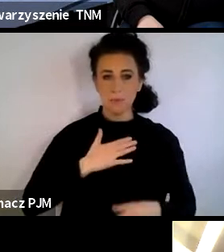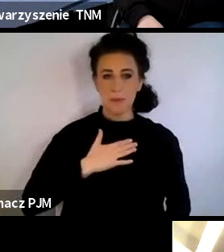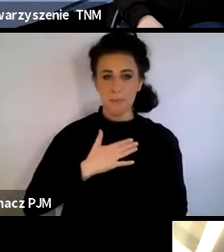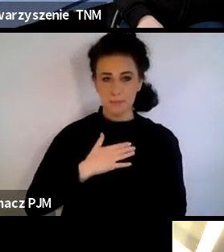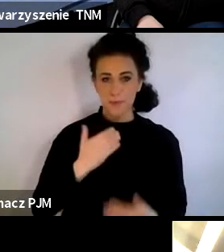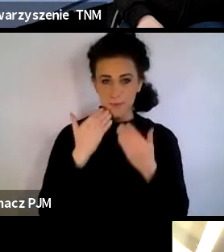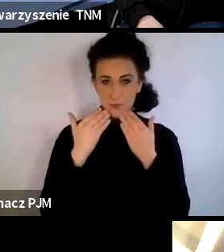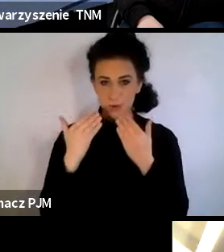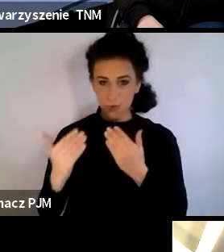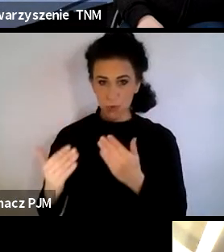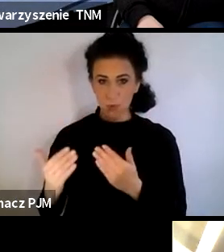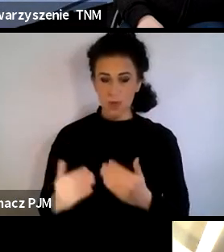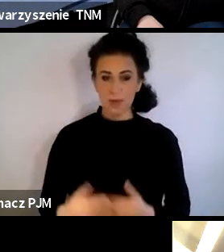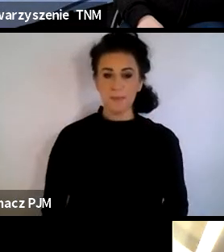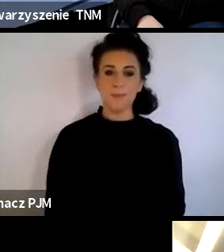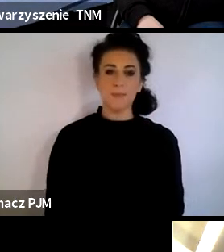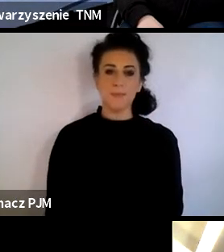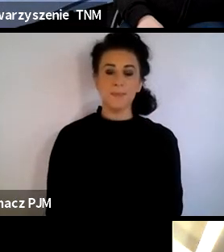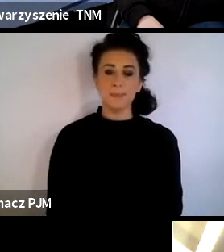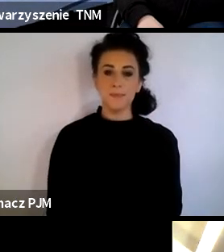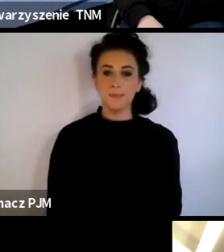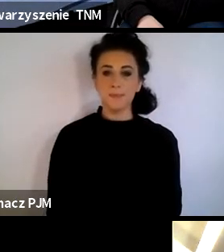dziękuję.